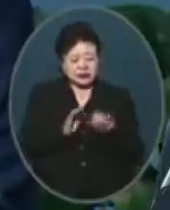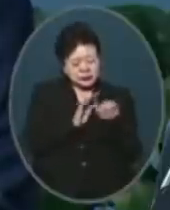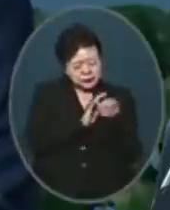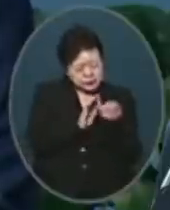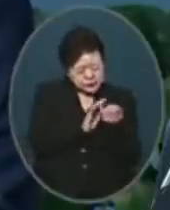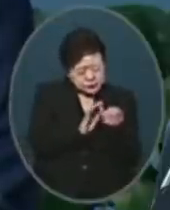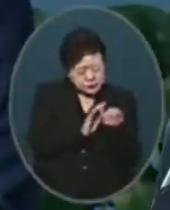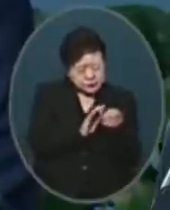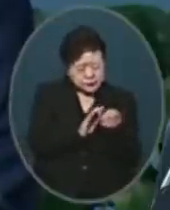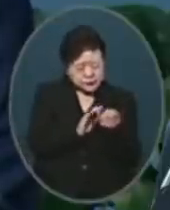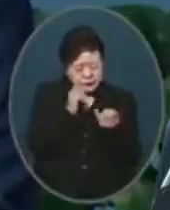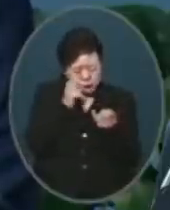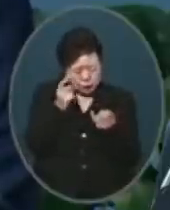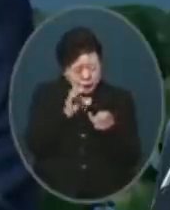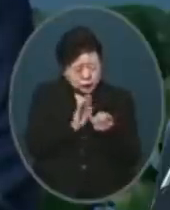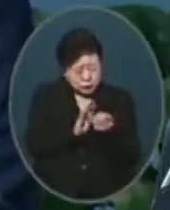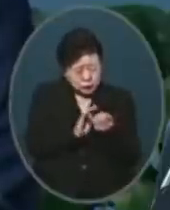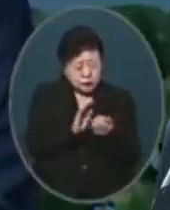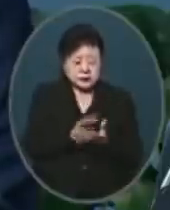다해서 돌봤으나